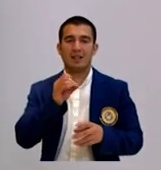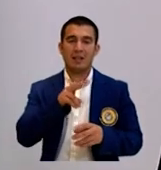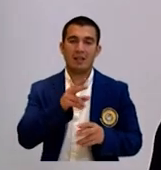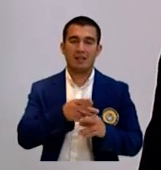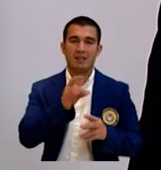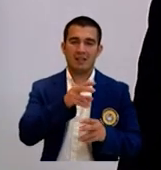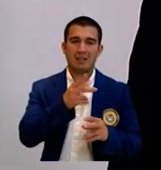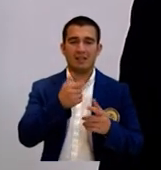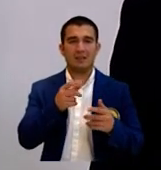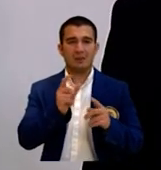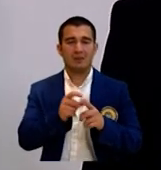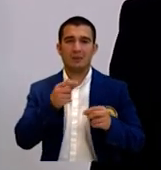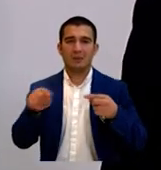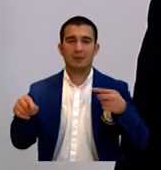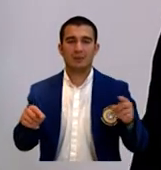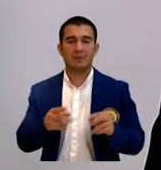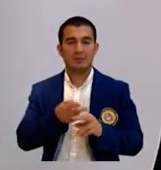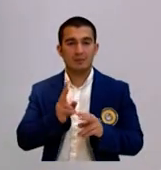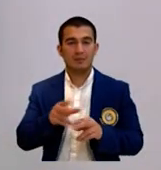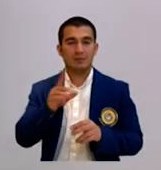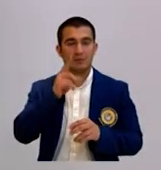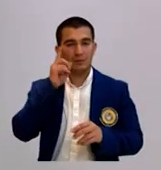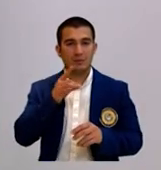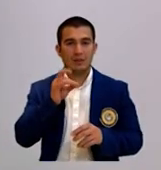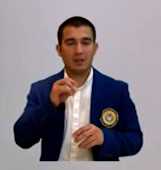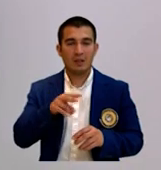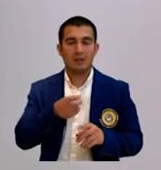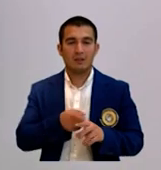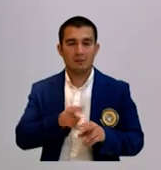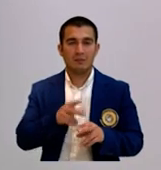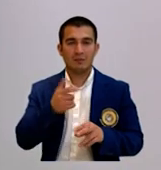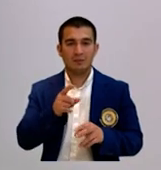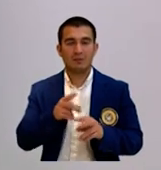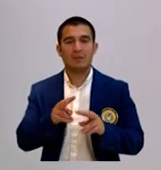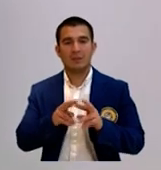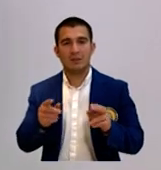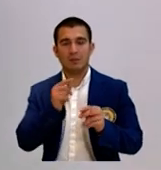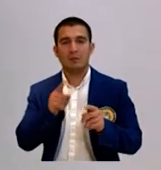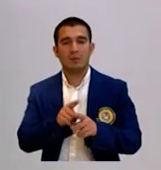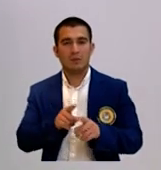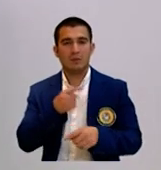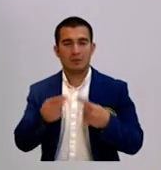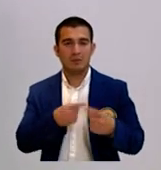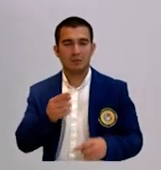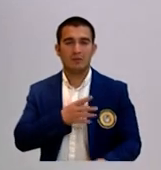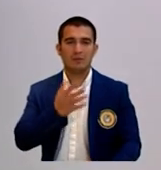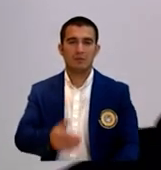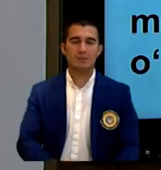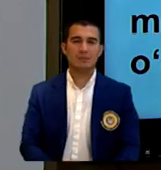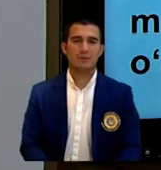o'zaro ta'sir kuchini e'tiborga olmasligimiz kerak bo'ladi. Shunda real gazlarni ham ideal gaz deb qarash mumkin bo'ladi. Va